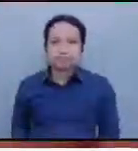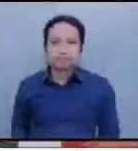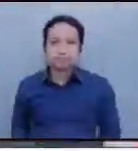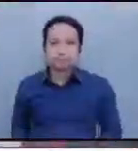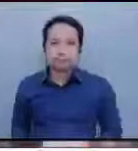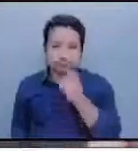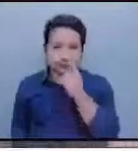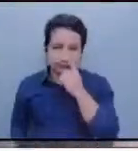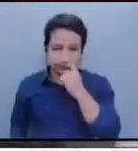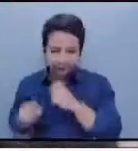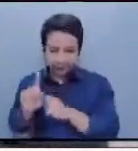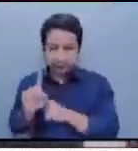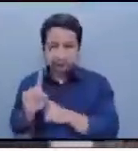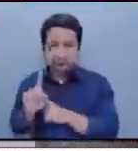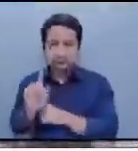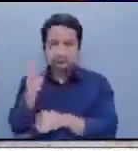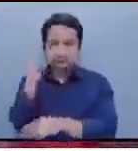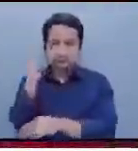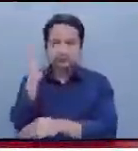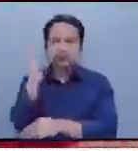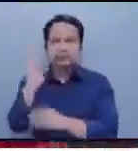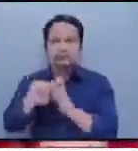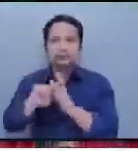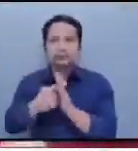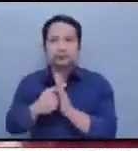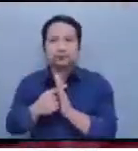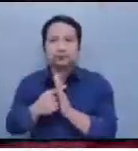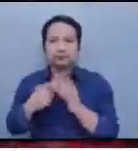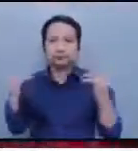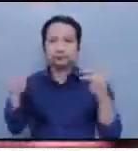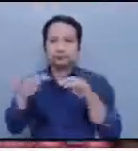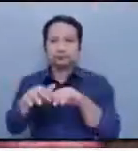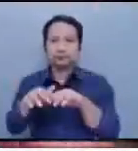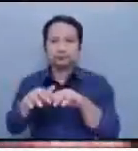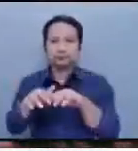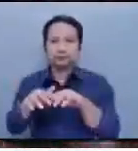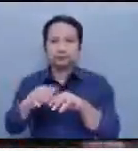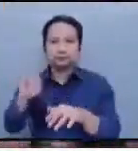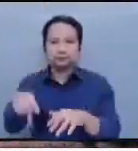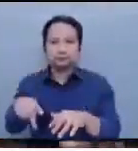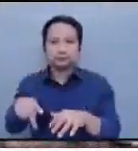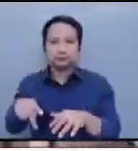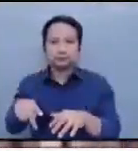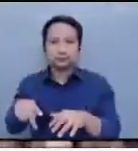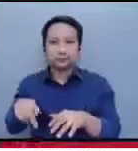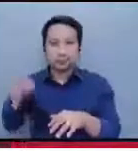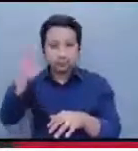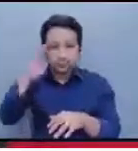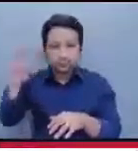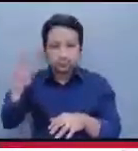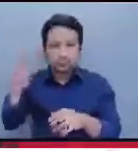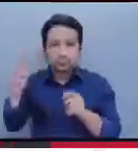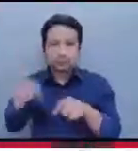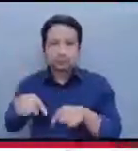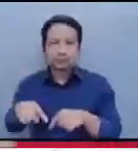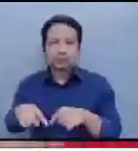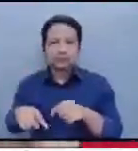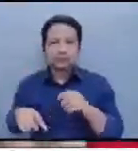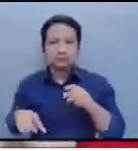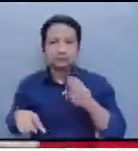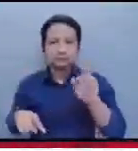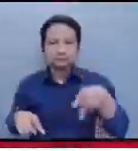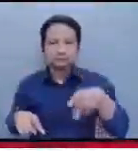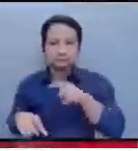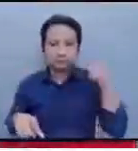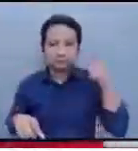Pasado alauna ng tanghali, magsimula magdatingan ng mga supporters ni Presidential Candidate Bongbong Marcos Jr. at Presidential Candidate